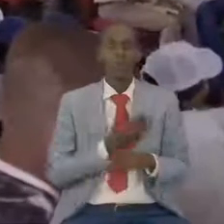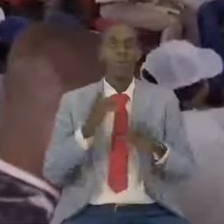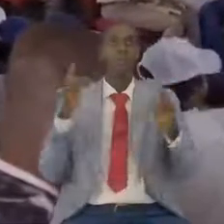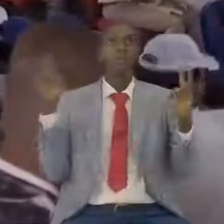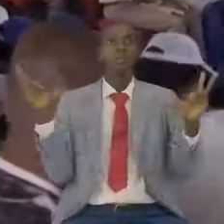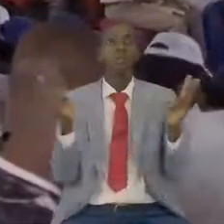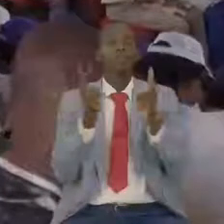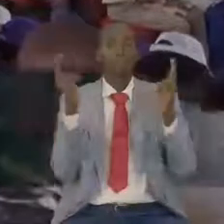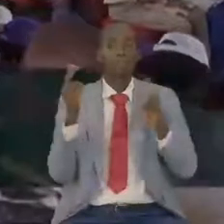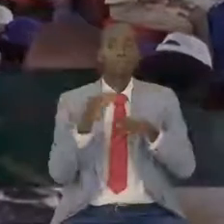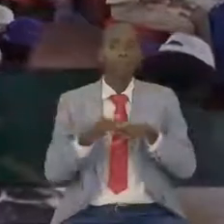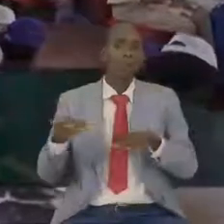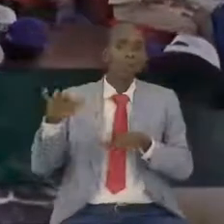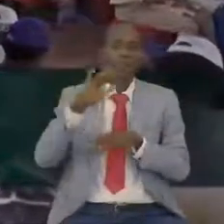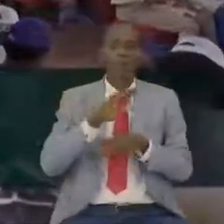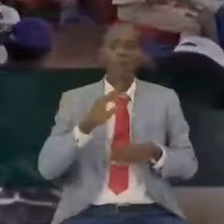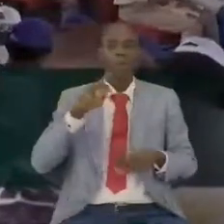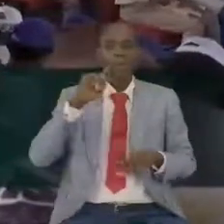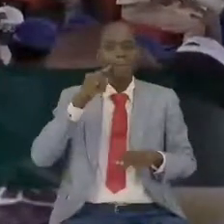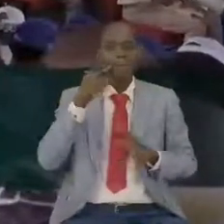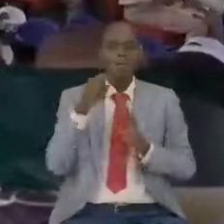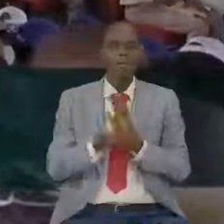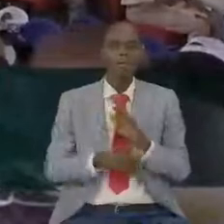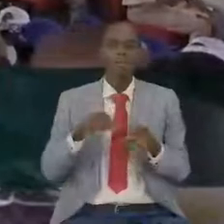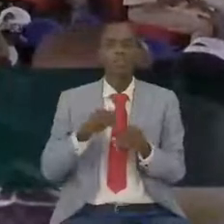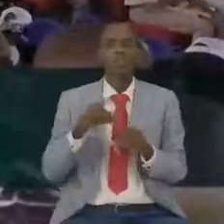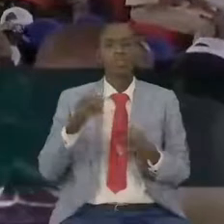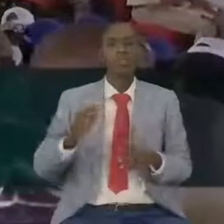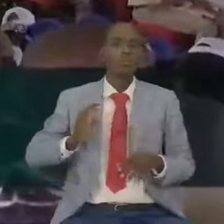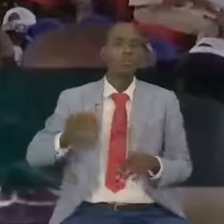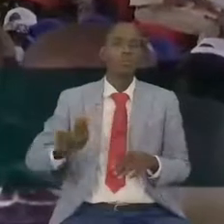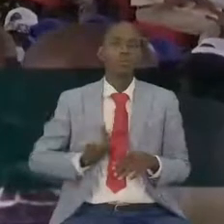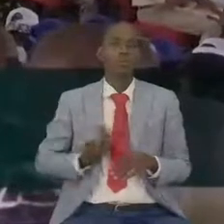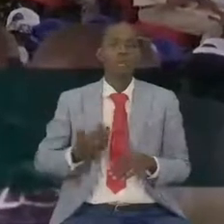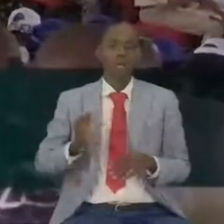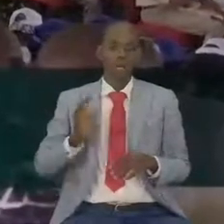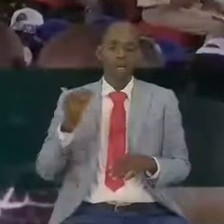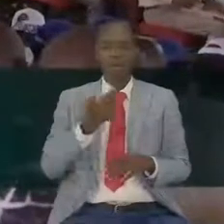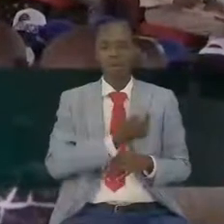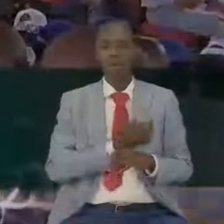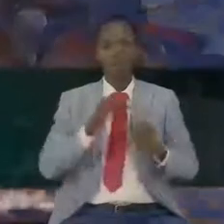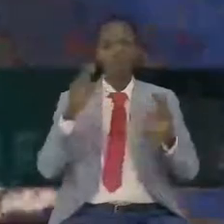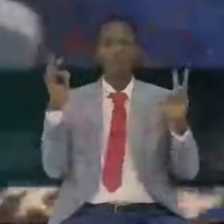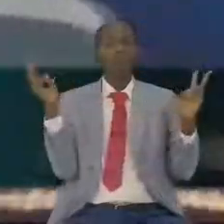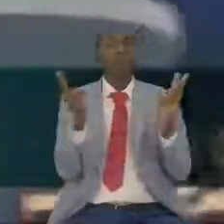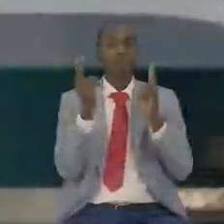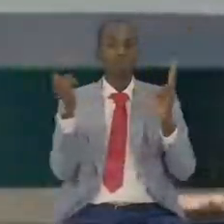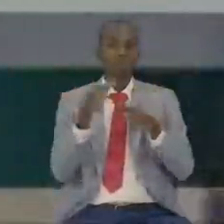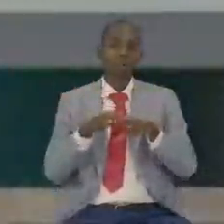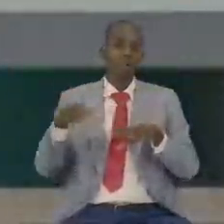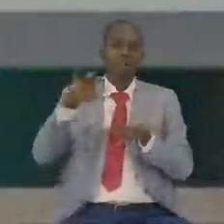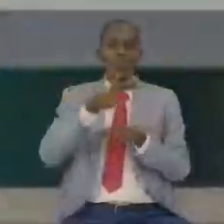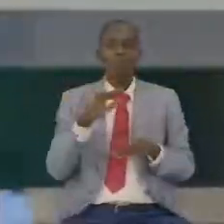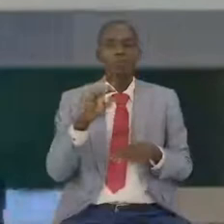notre triomphe sur l'amertume dans l'amertume de l'âme. Notre triomphe sur l'amertume de